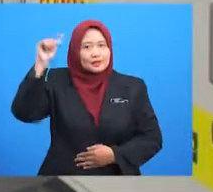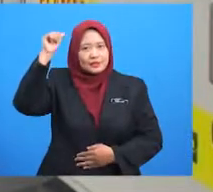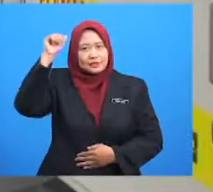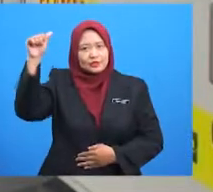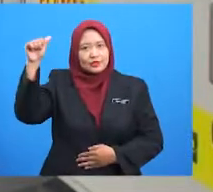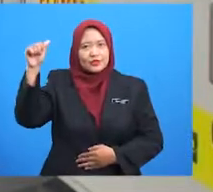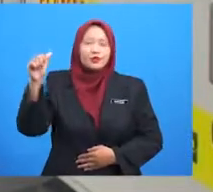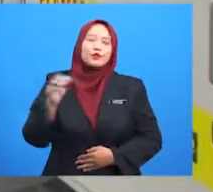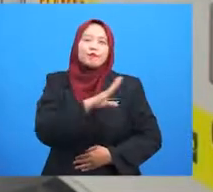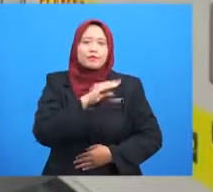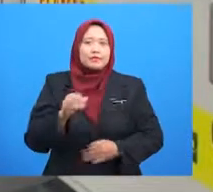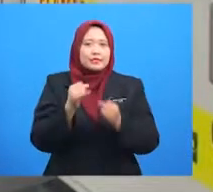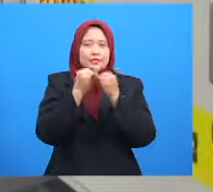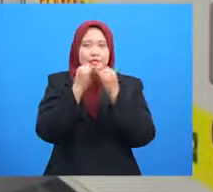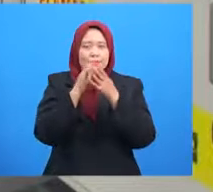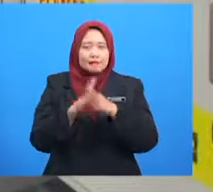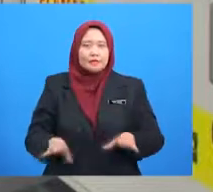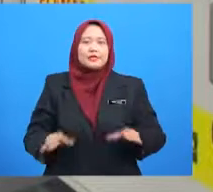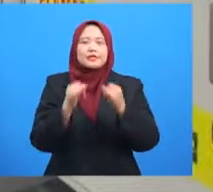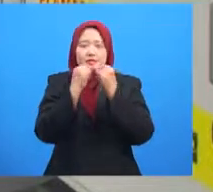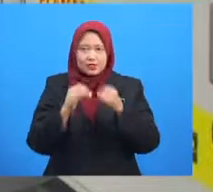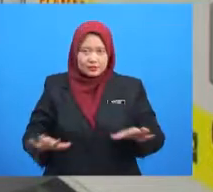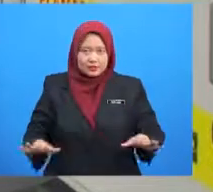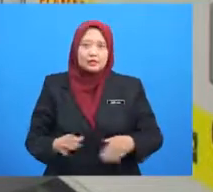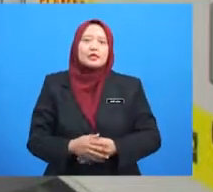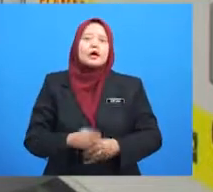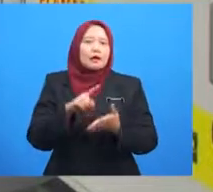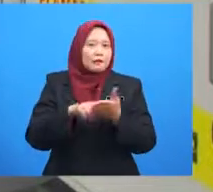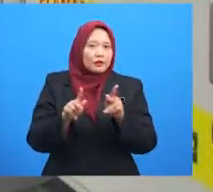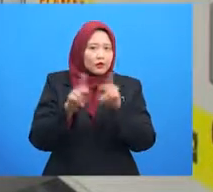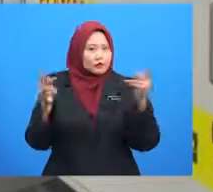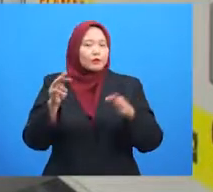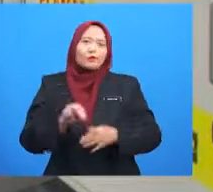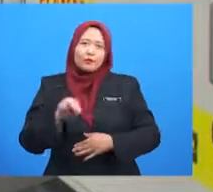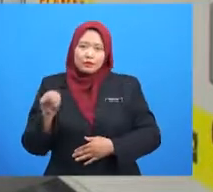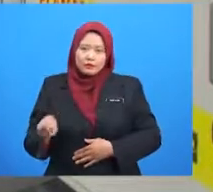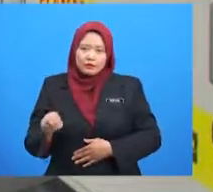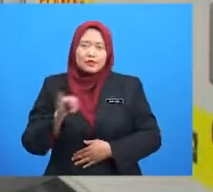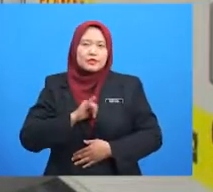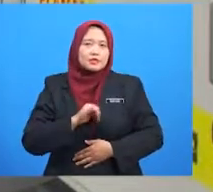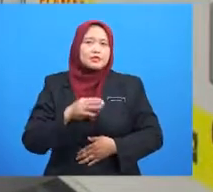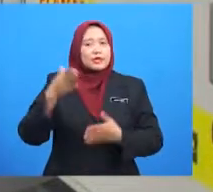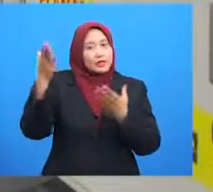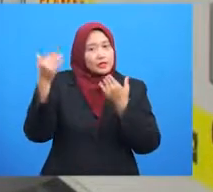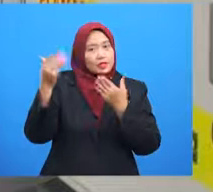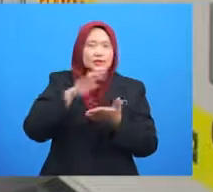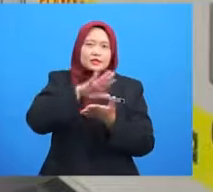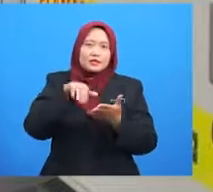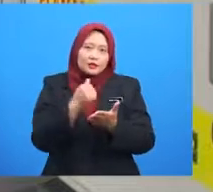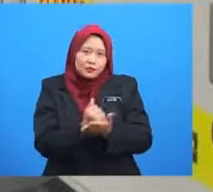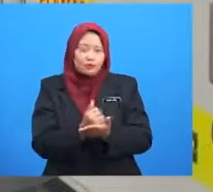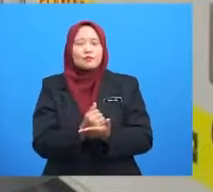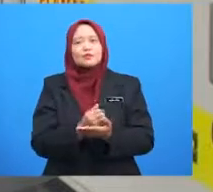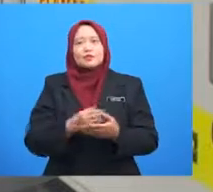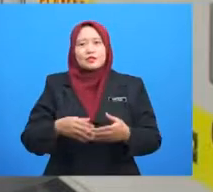Hai, Assalamualaikum dan selamat sejahtera. Apa khabar murid-murid? Cikgu harap semuanya dalam keadaan sihat, ceria dan